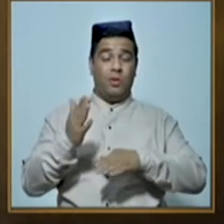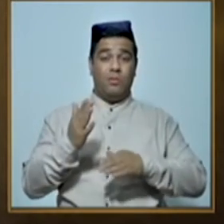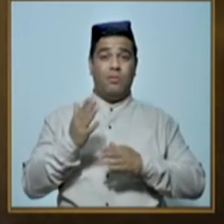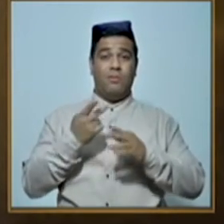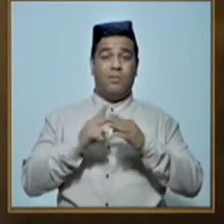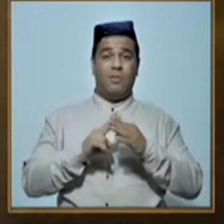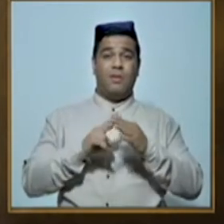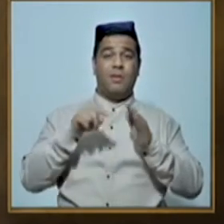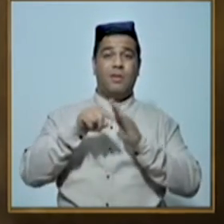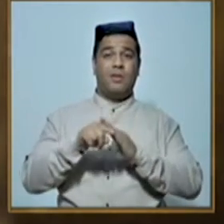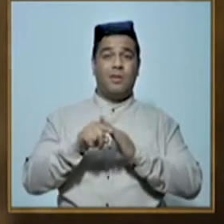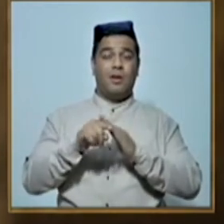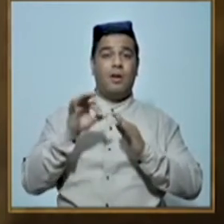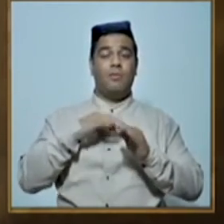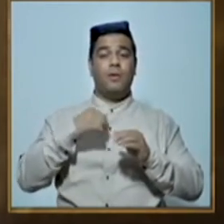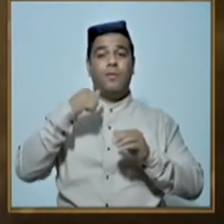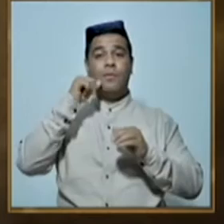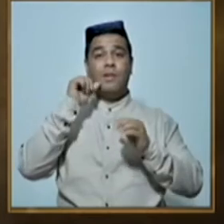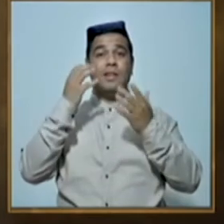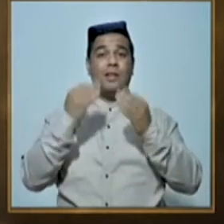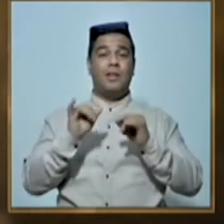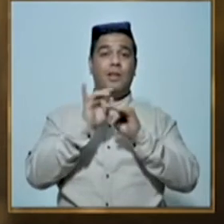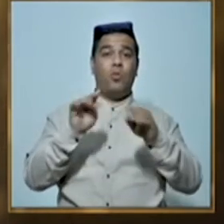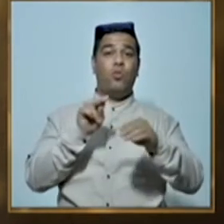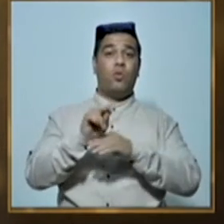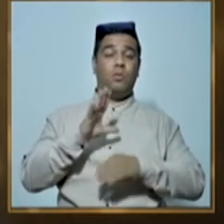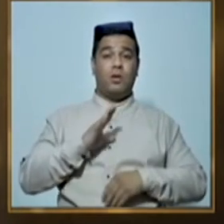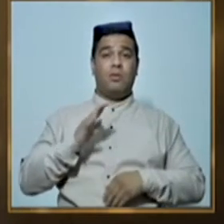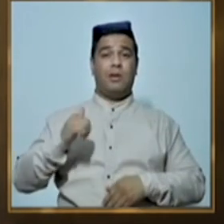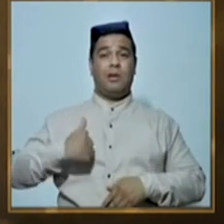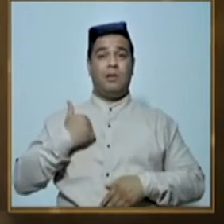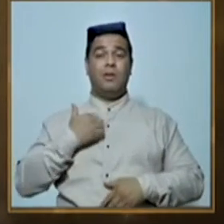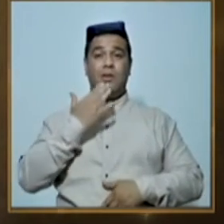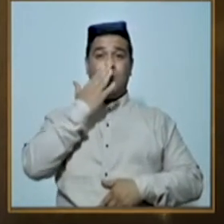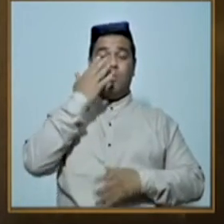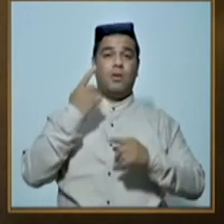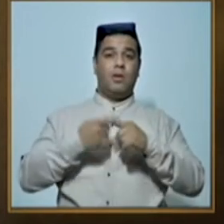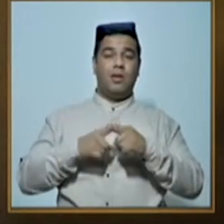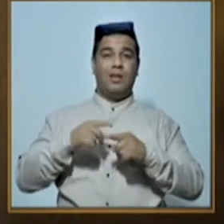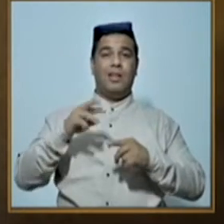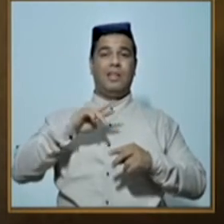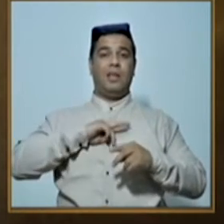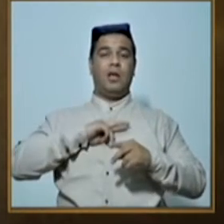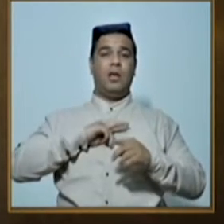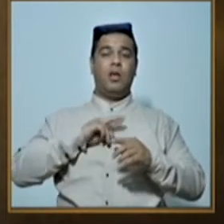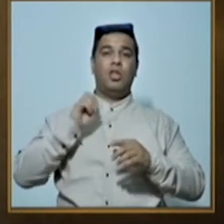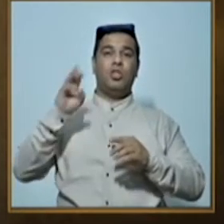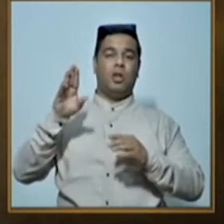Kibr, kecha dars suhbatimizda o'tdik. Bu kibr demak manmanlikdan katta